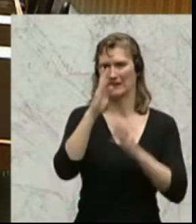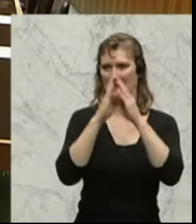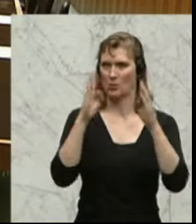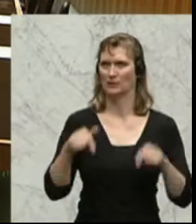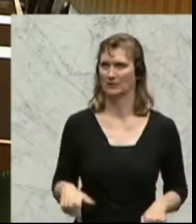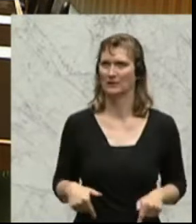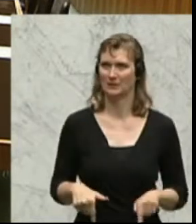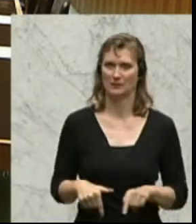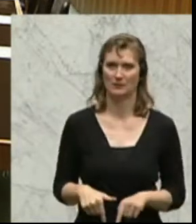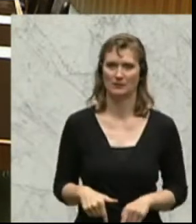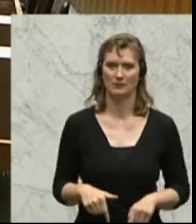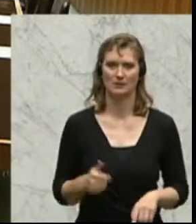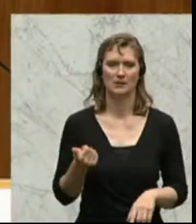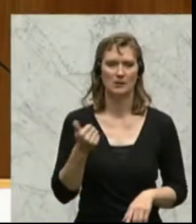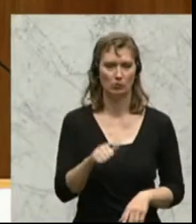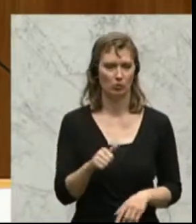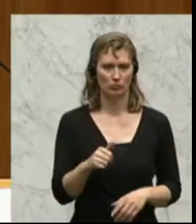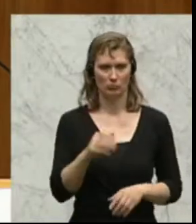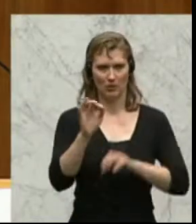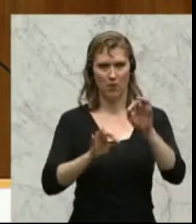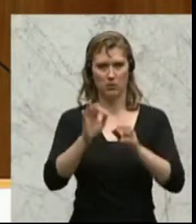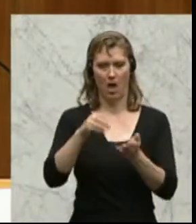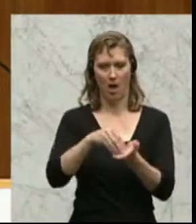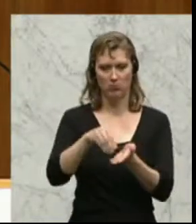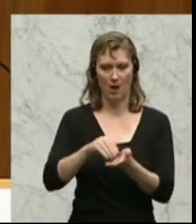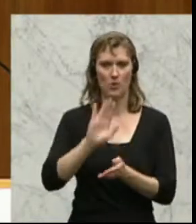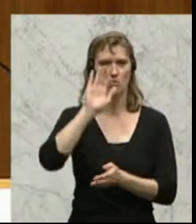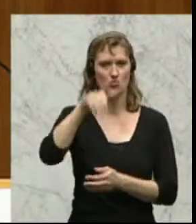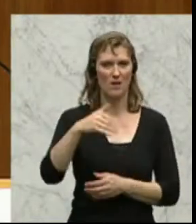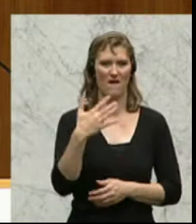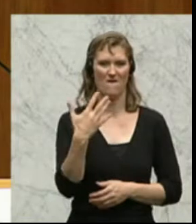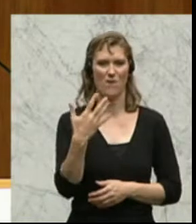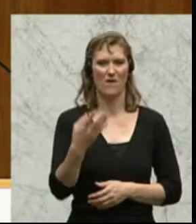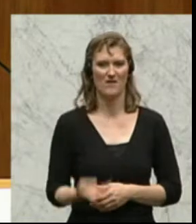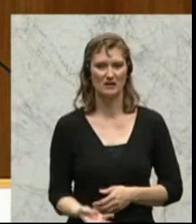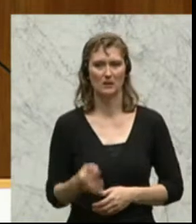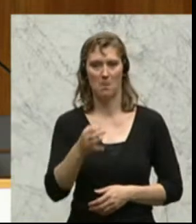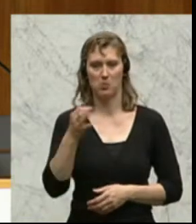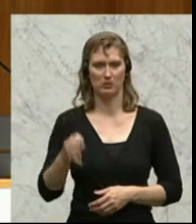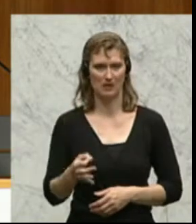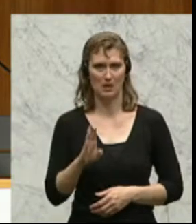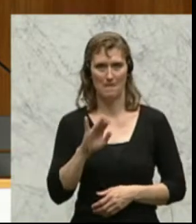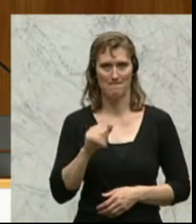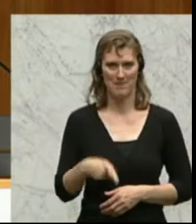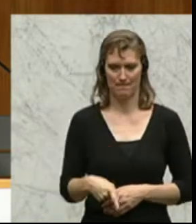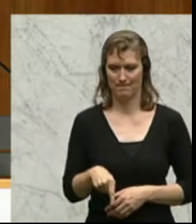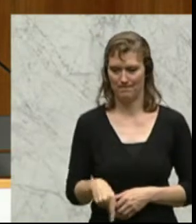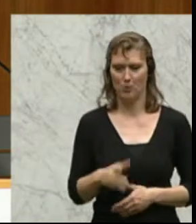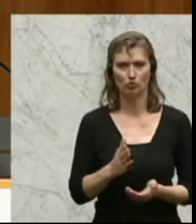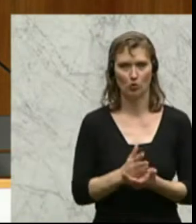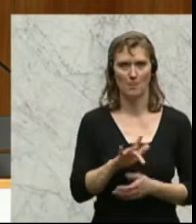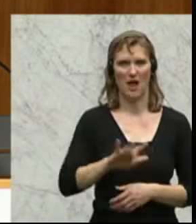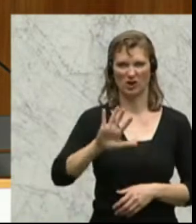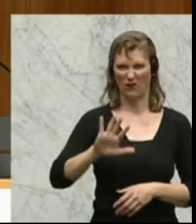Mit einer Abgabenquote von über 45% des BIP belegt Österreich mit Rang 5 einen